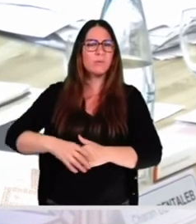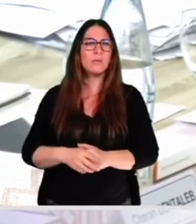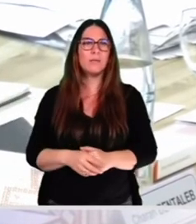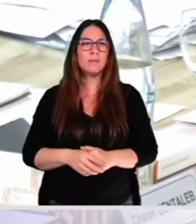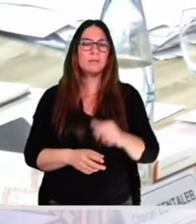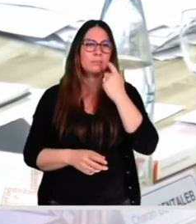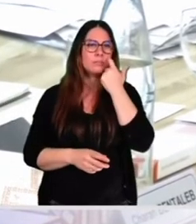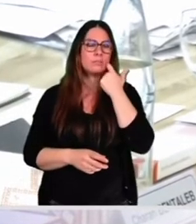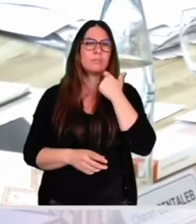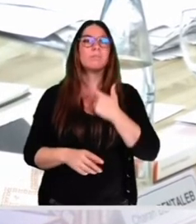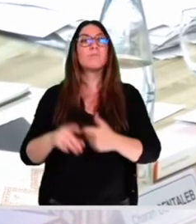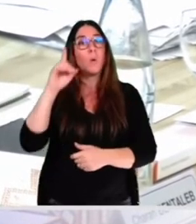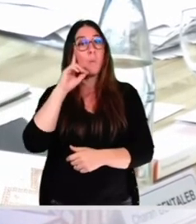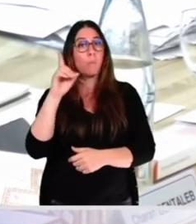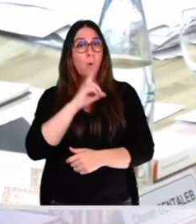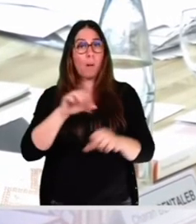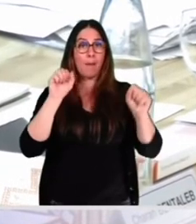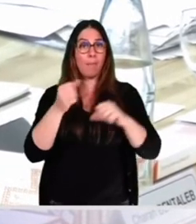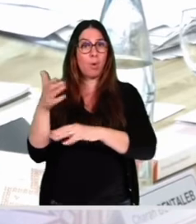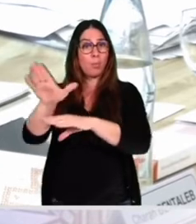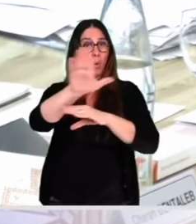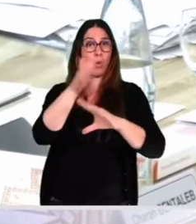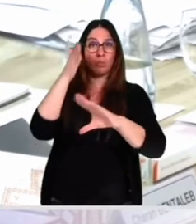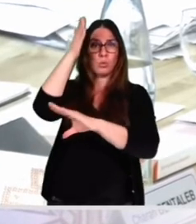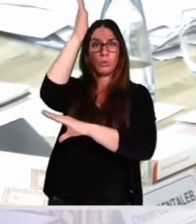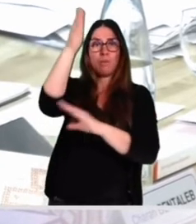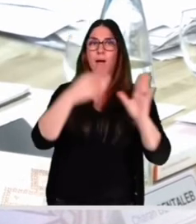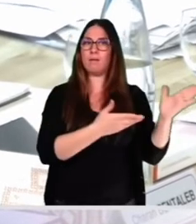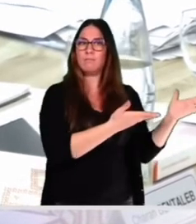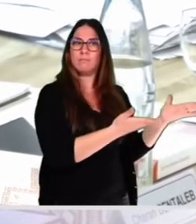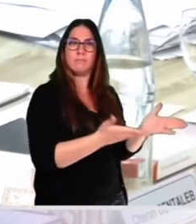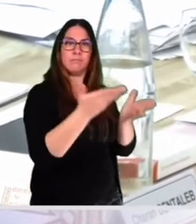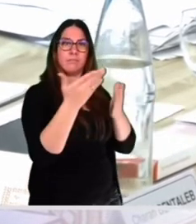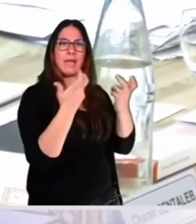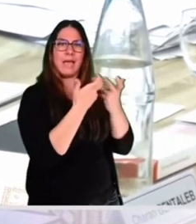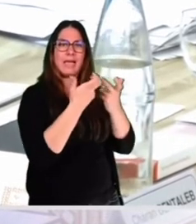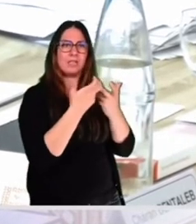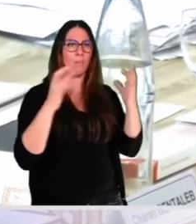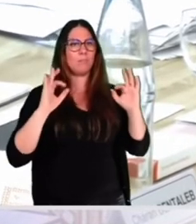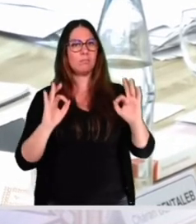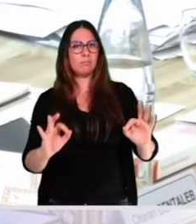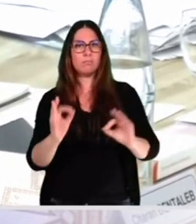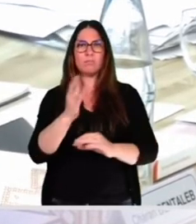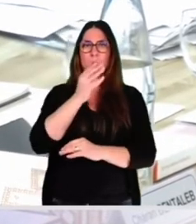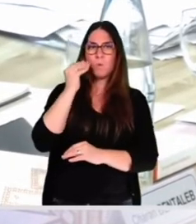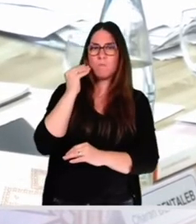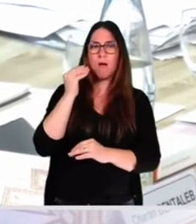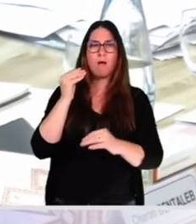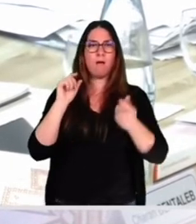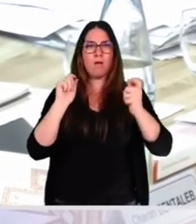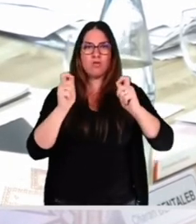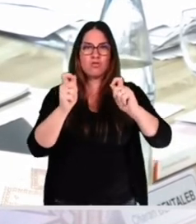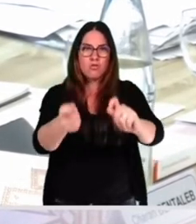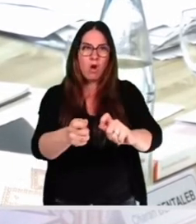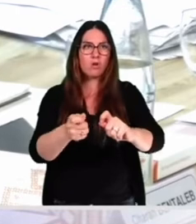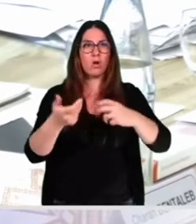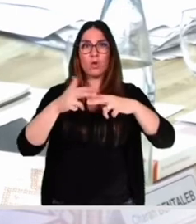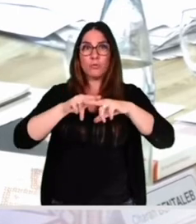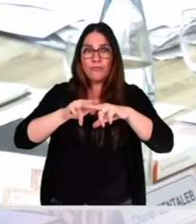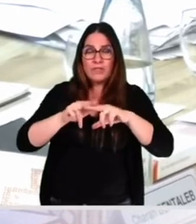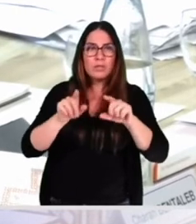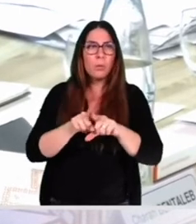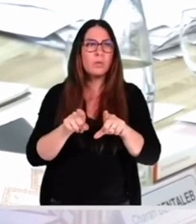aurait pu constituer un manifeste pour la ville de demain, pour un urbanisme réversible, sobre, humain, un urbanisme du vide, par exemple,